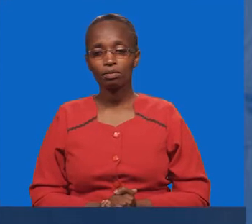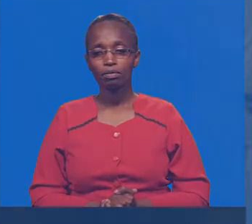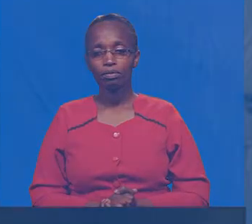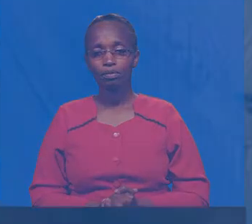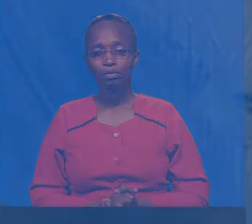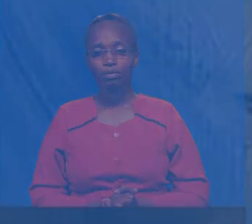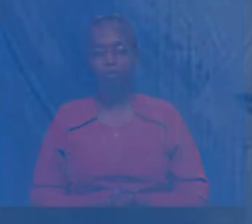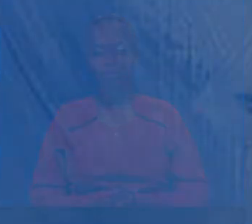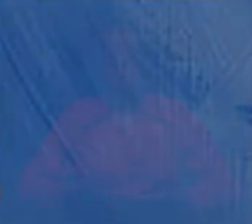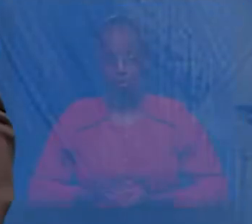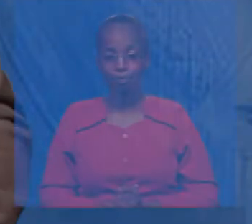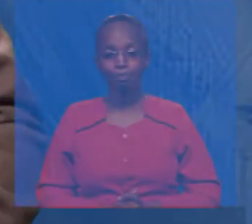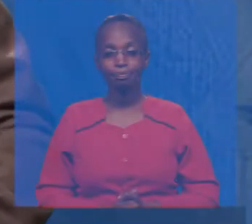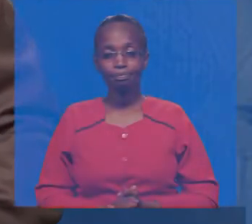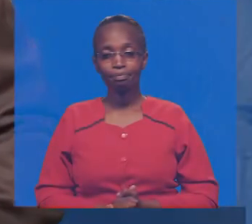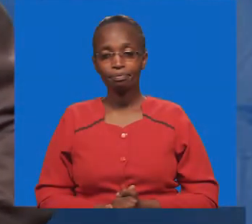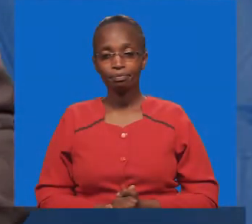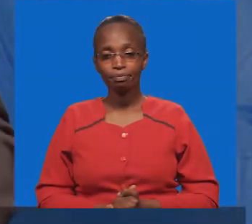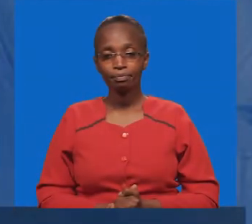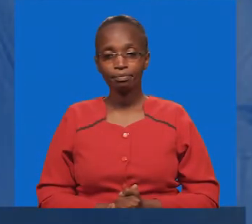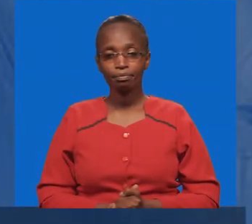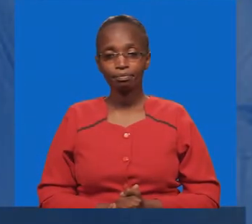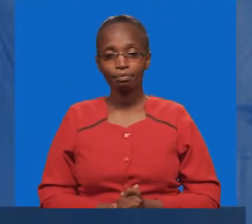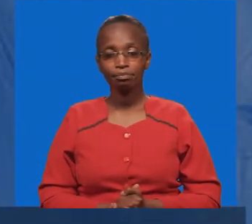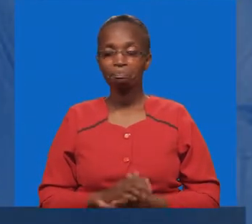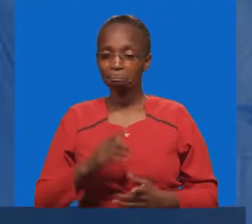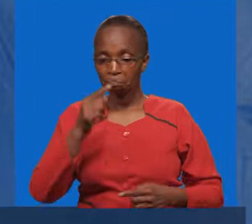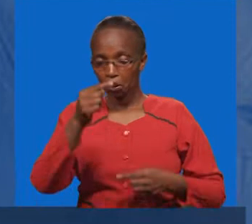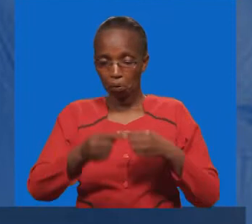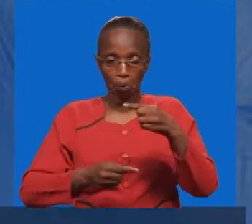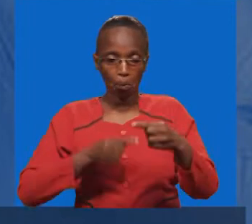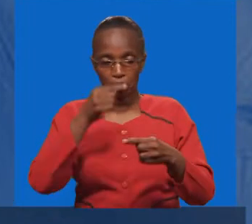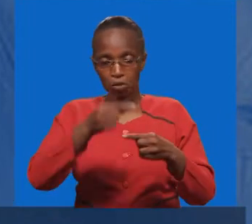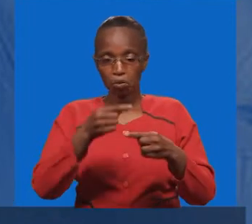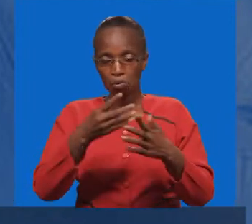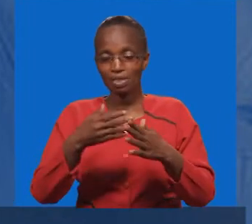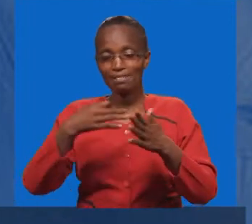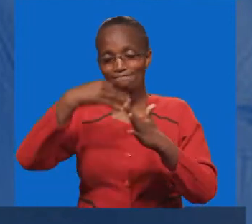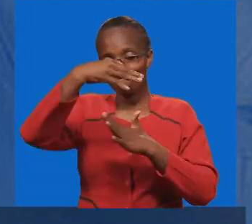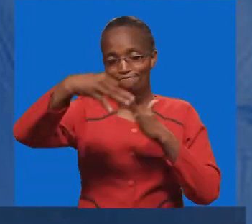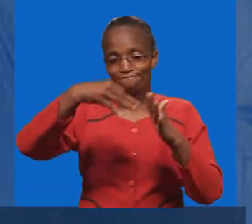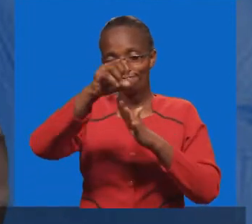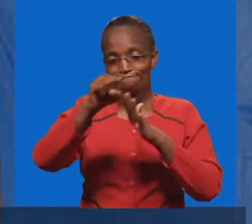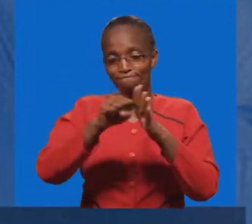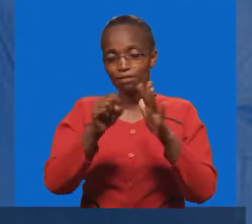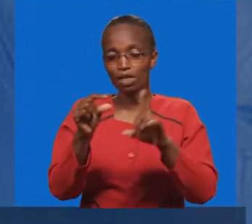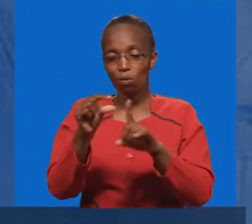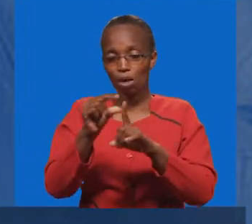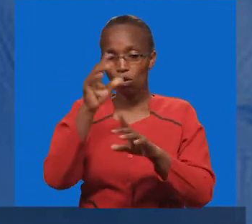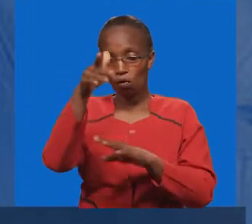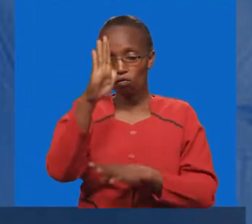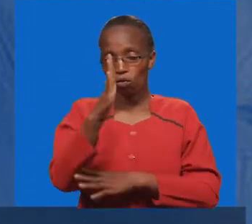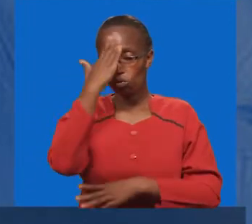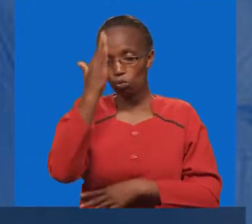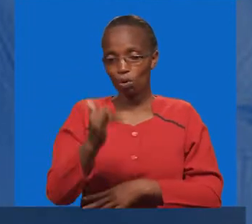Michael. Karibu. Karibu mara tena mtazamaji mpendwa kwa siku jingine. Tukazidi na kuendelea na kushiriki